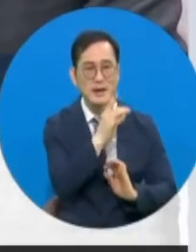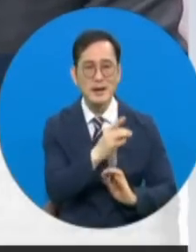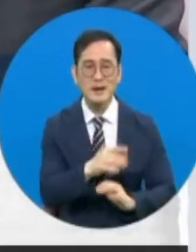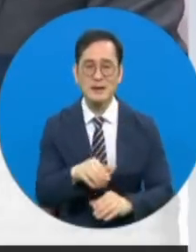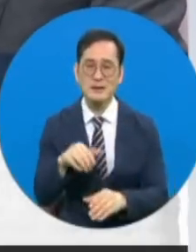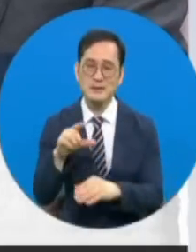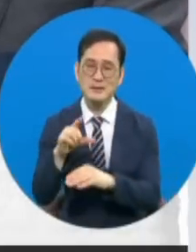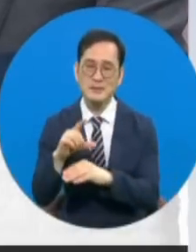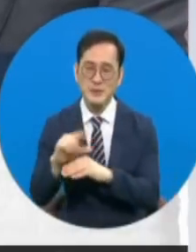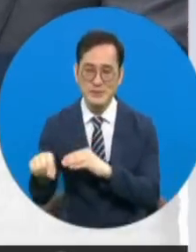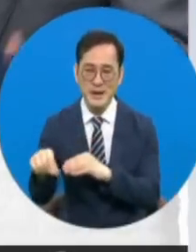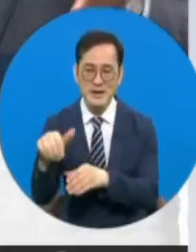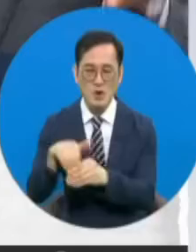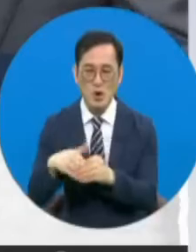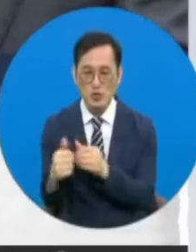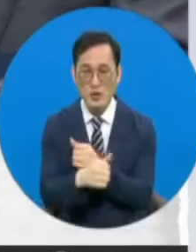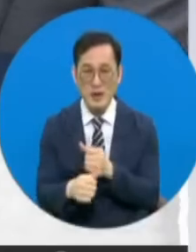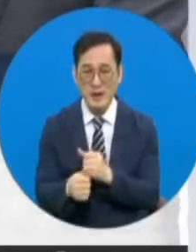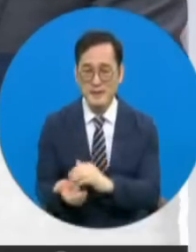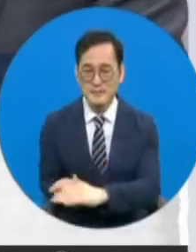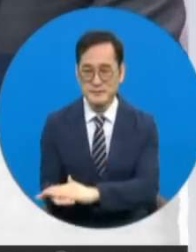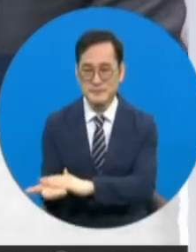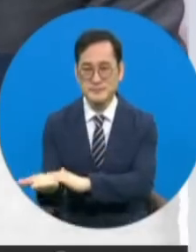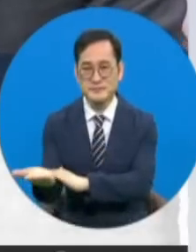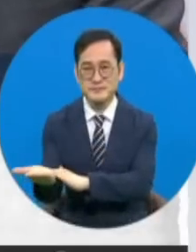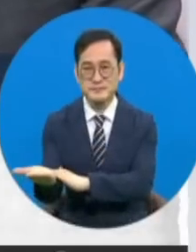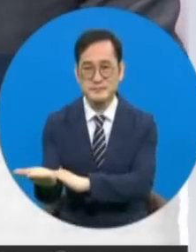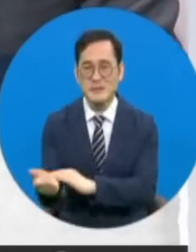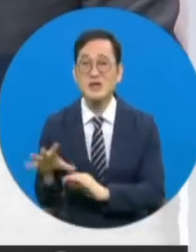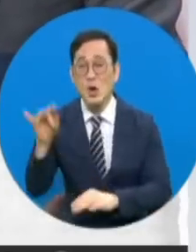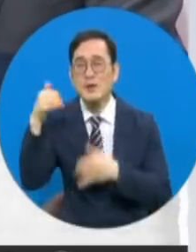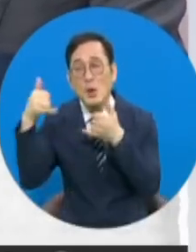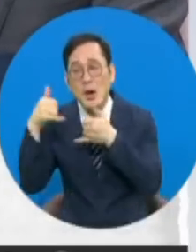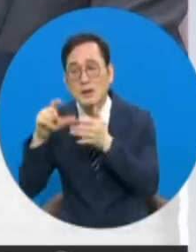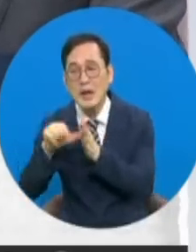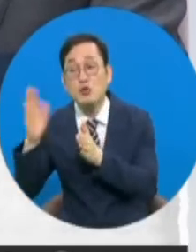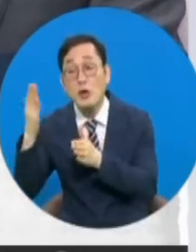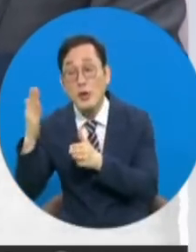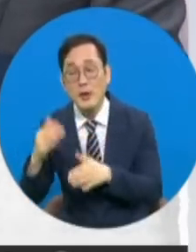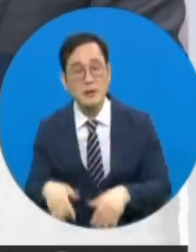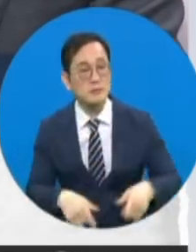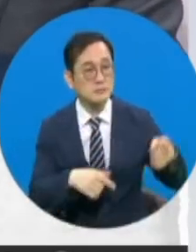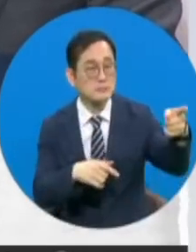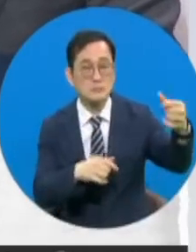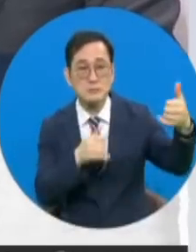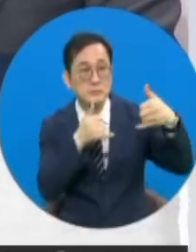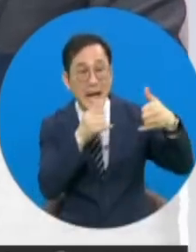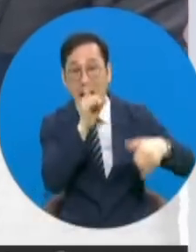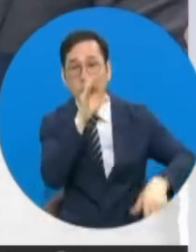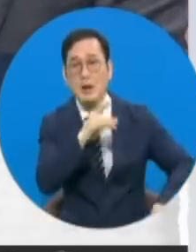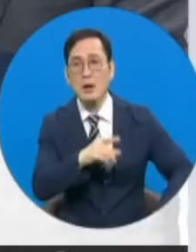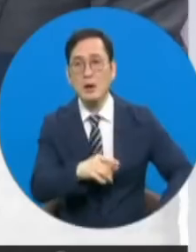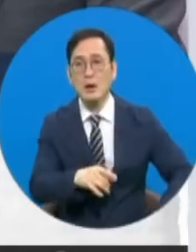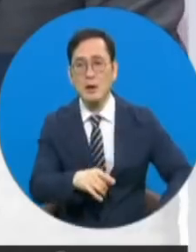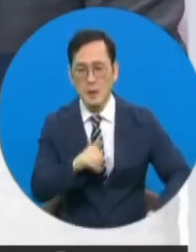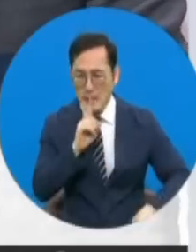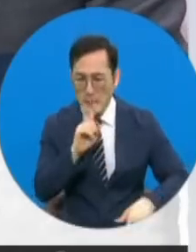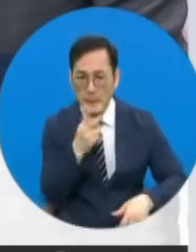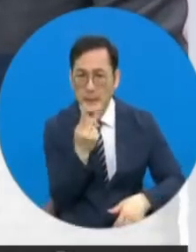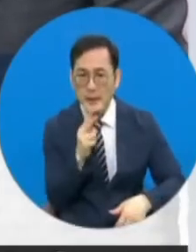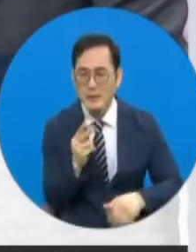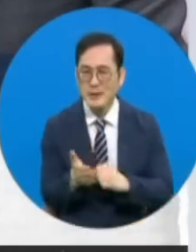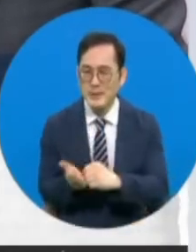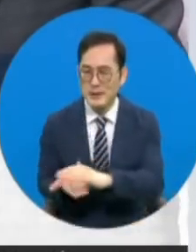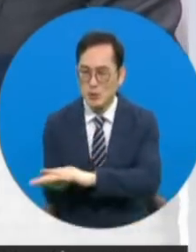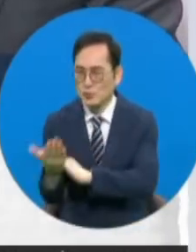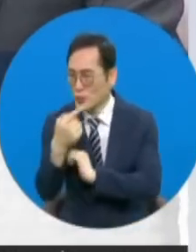다를 때가 많고요 자기네들이 된다 그랬다가 나중에 입장을 바꿀 때도 많습니다 이참에 이제 선관위를 대대적으로 좀 손 볼 필요가